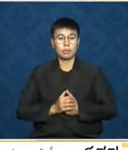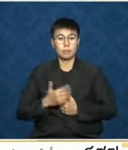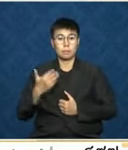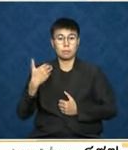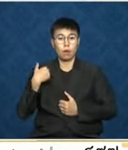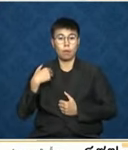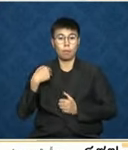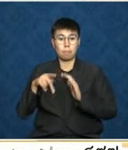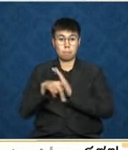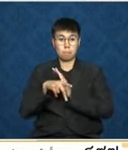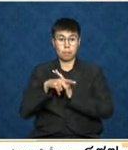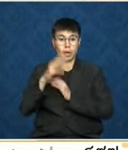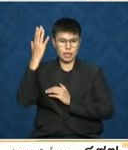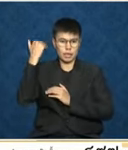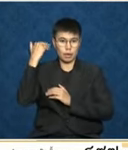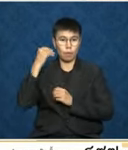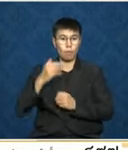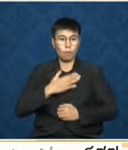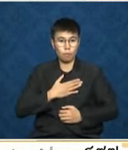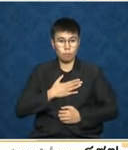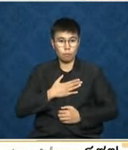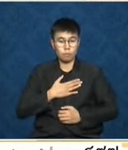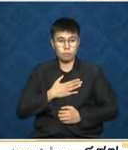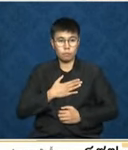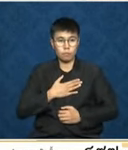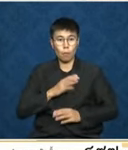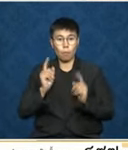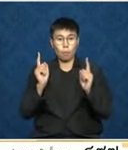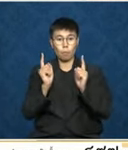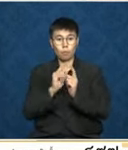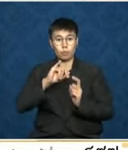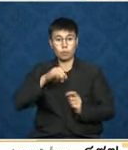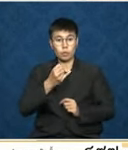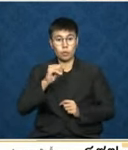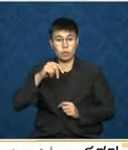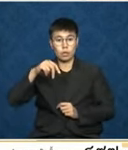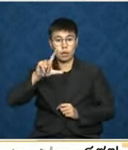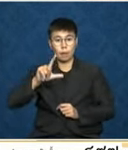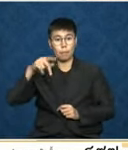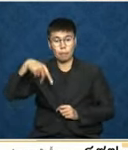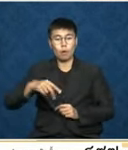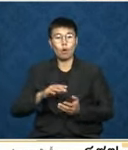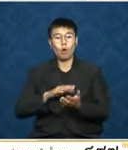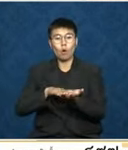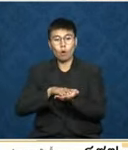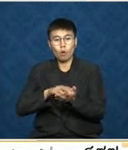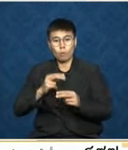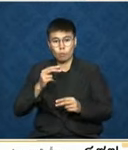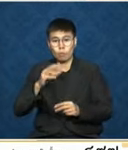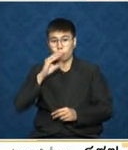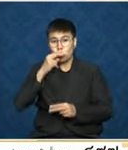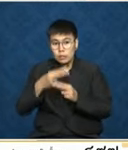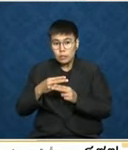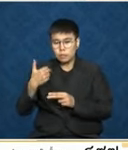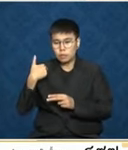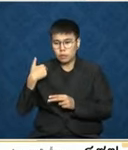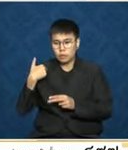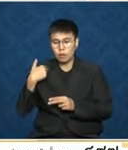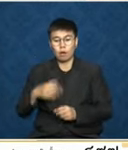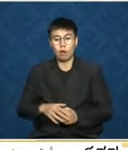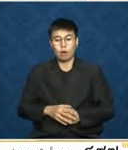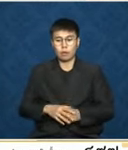เมื่อวันพฤหัสบดีที่ผ่านมานะครับผมเจอท่านจุลพันธ์อมรวิวัฒน์นะครับขออนุญาตที่เอ่ยนามท่านนะครับท่านมีผู้ติดตามมาคนเดียวครับ